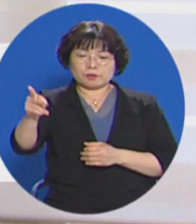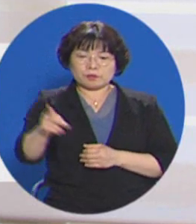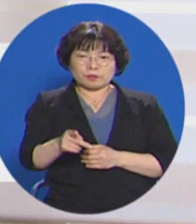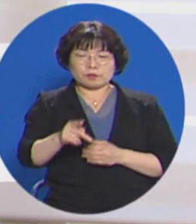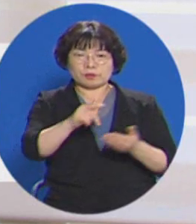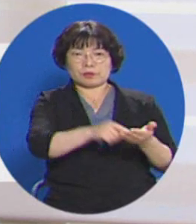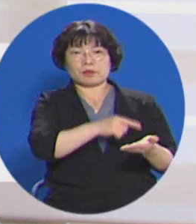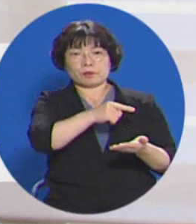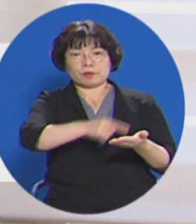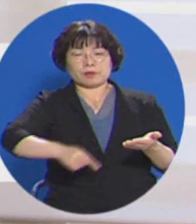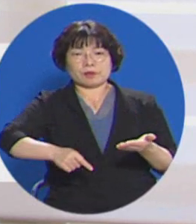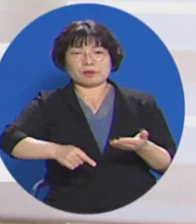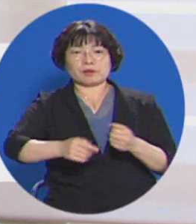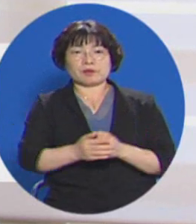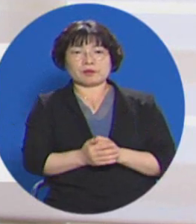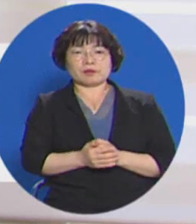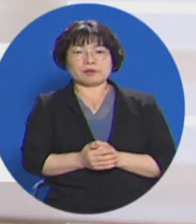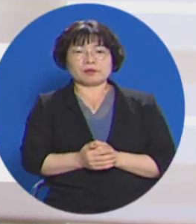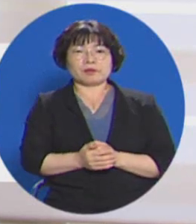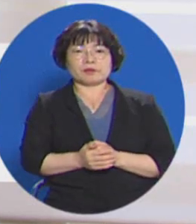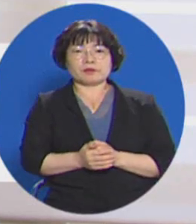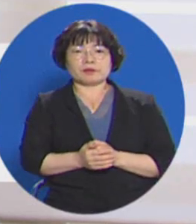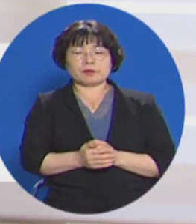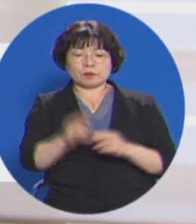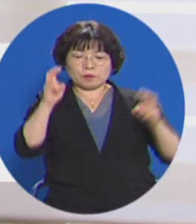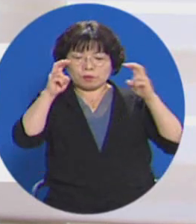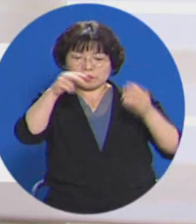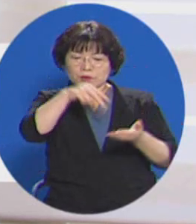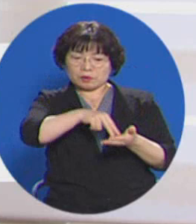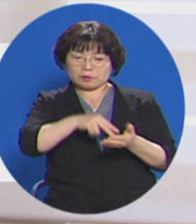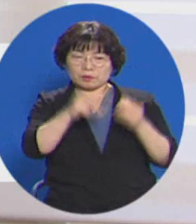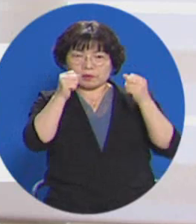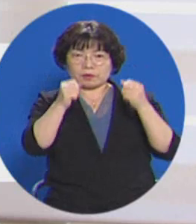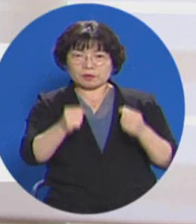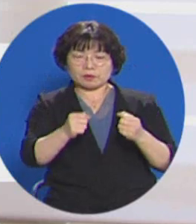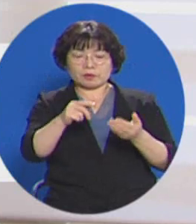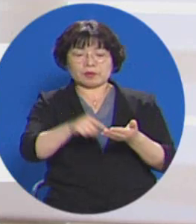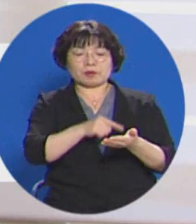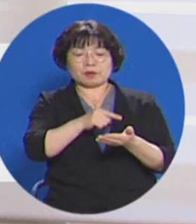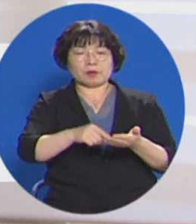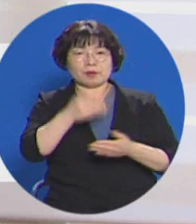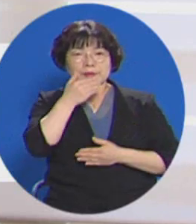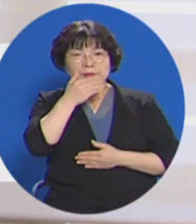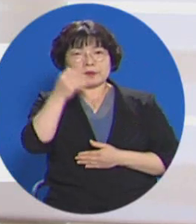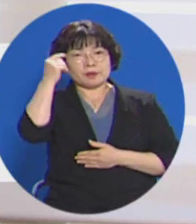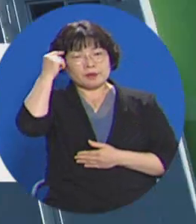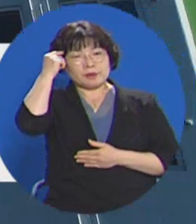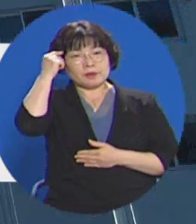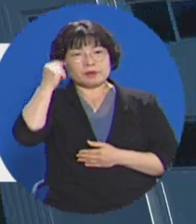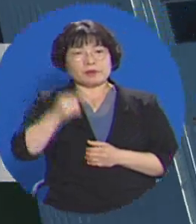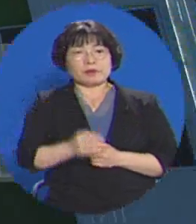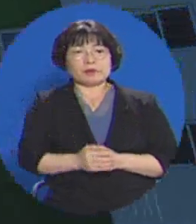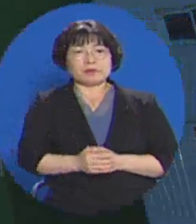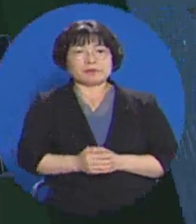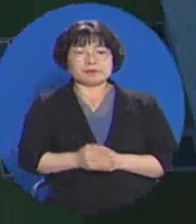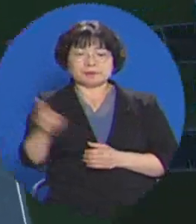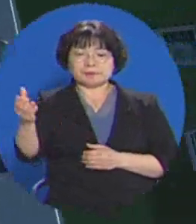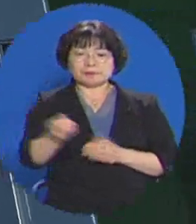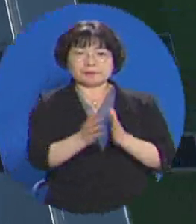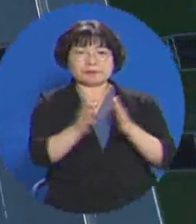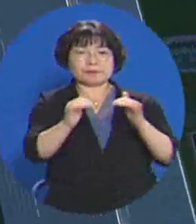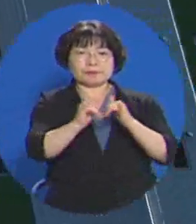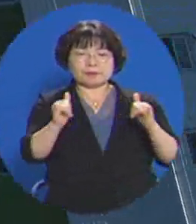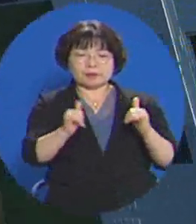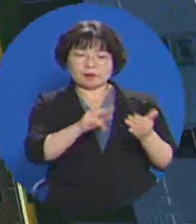상환이나 그러신 분들은 회사가 존재해야 그것이 해결이 된다고 생각을 하고 있기 때문에. 임대 아파트